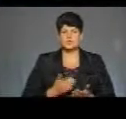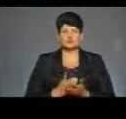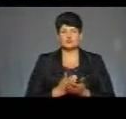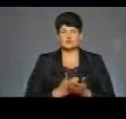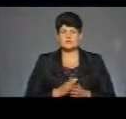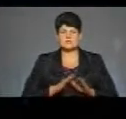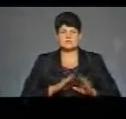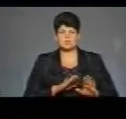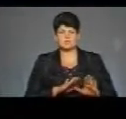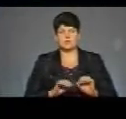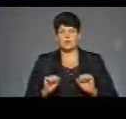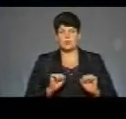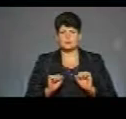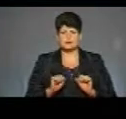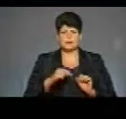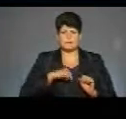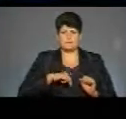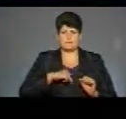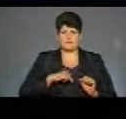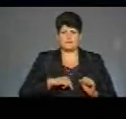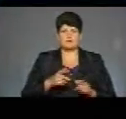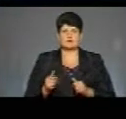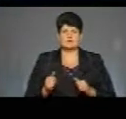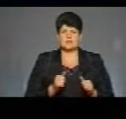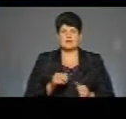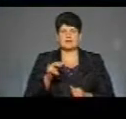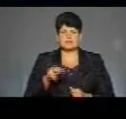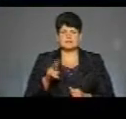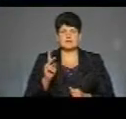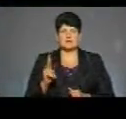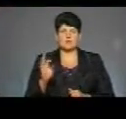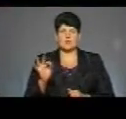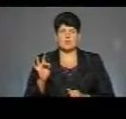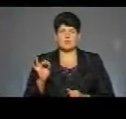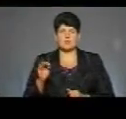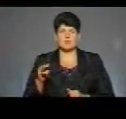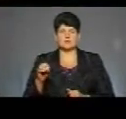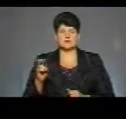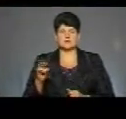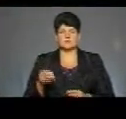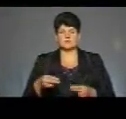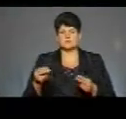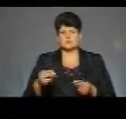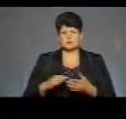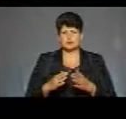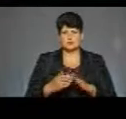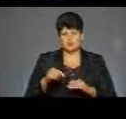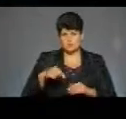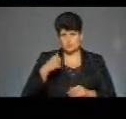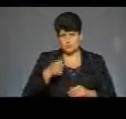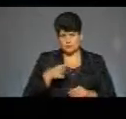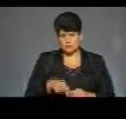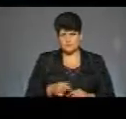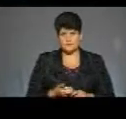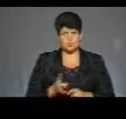Військовослужбовець, заступник командира батареї з морально-психологічного забезпечення Олеся Коротенко підписала контракт із 44-ю артбригадою цього року.